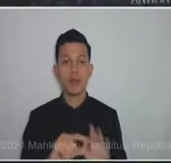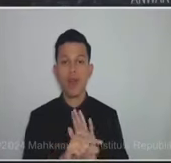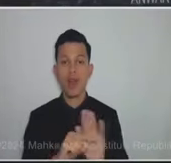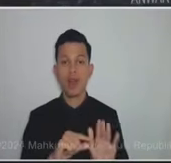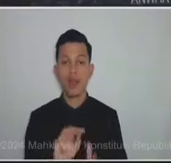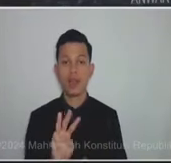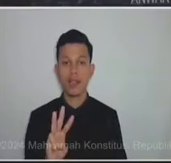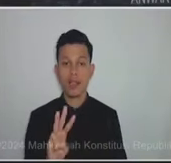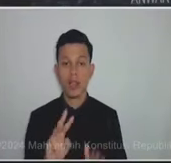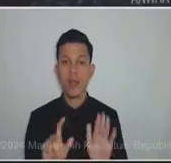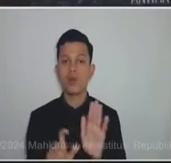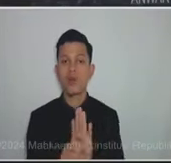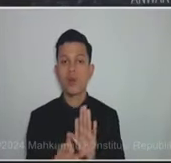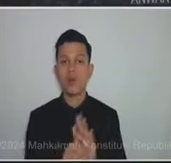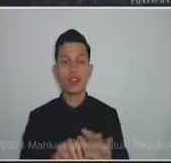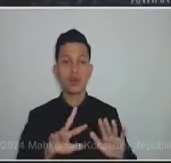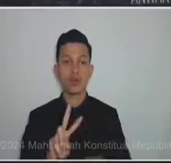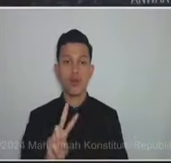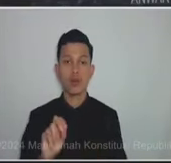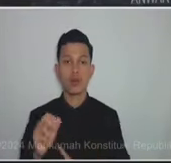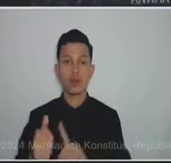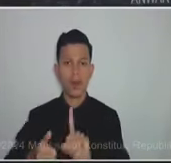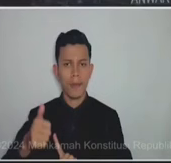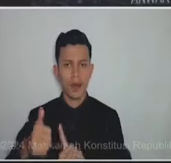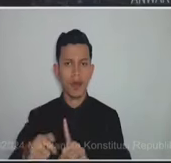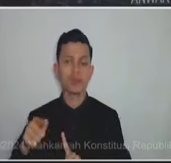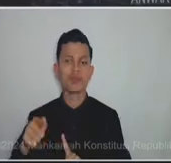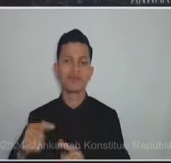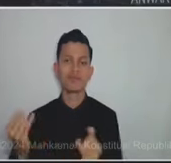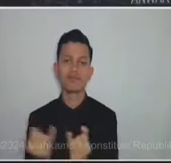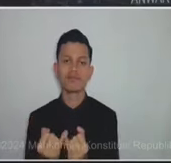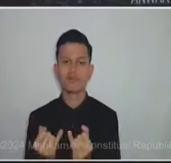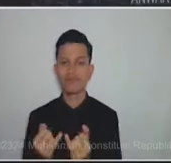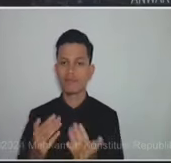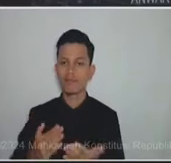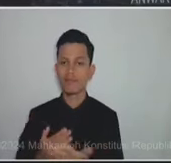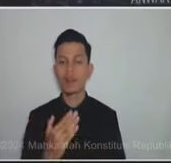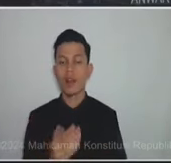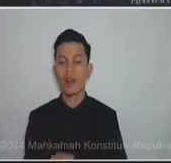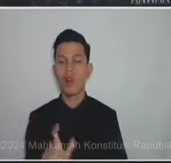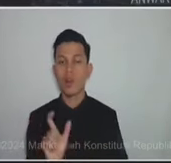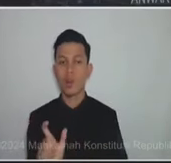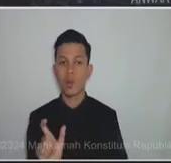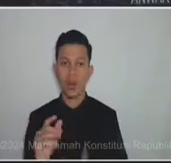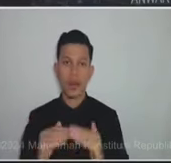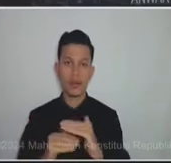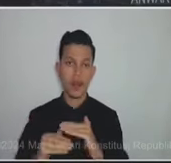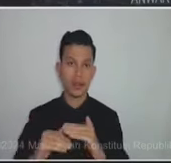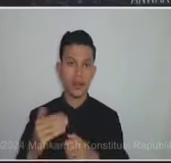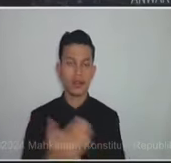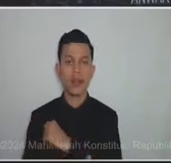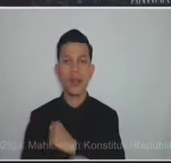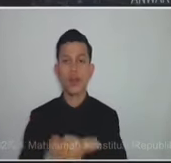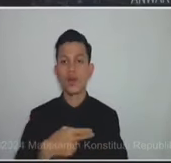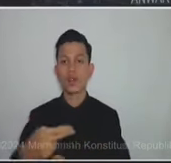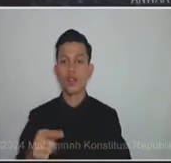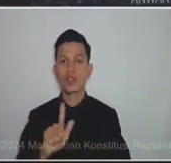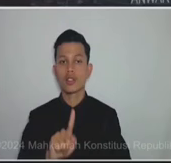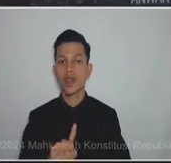3 undang-undang 10 2016 bertentangan dengan undang-undang dasar negara Republik Indonesia